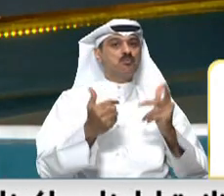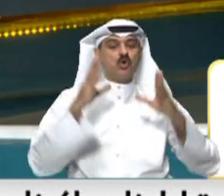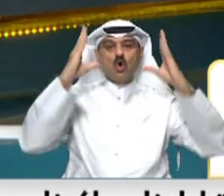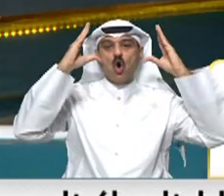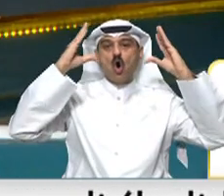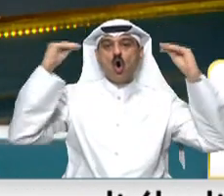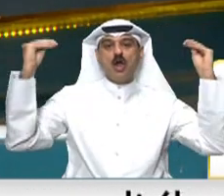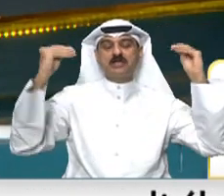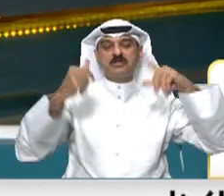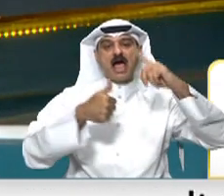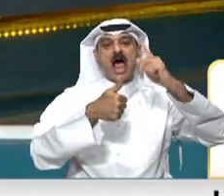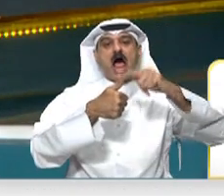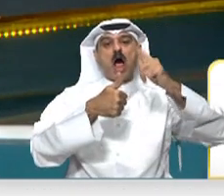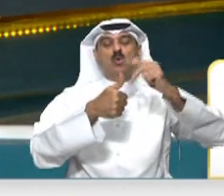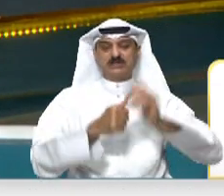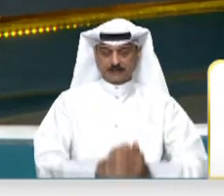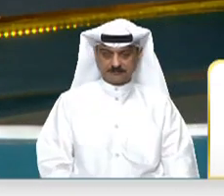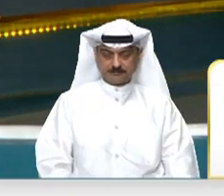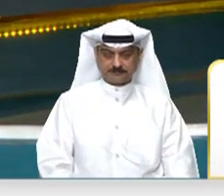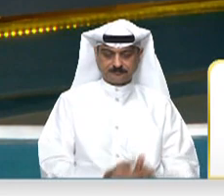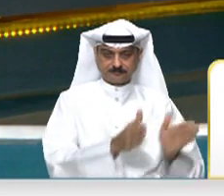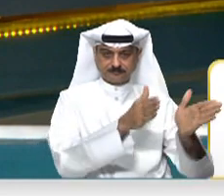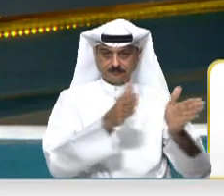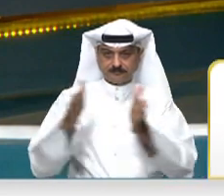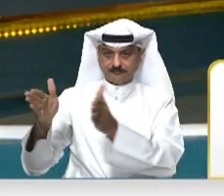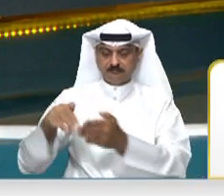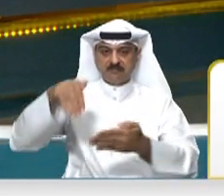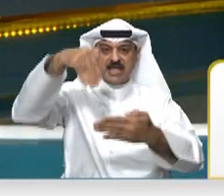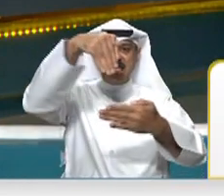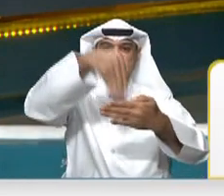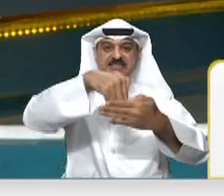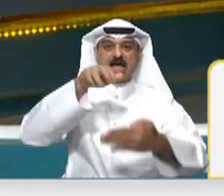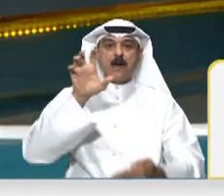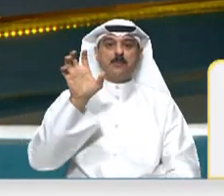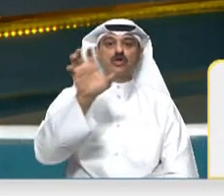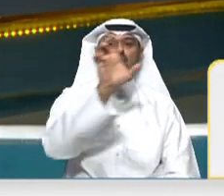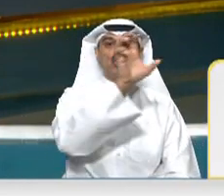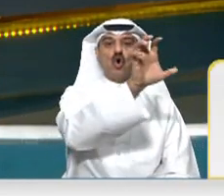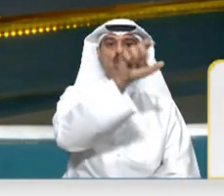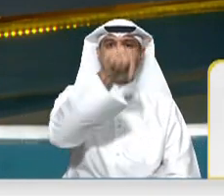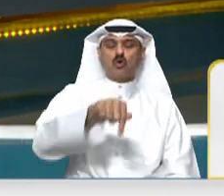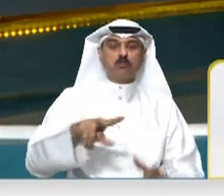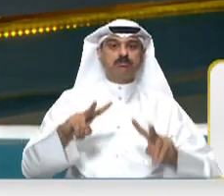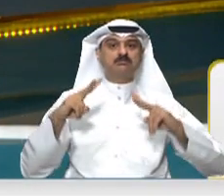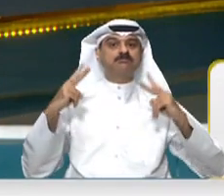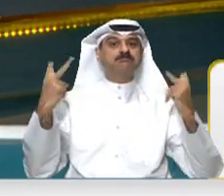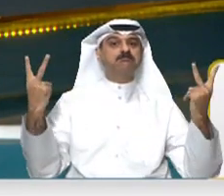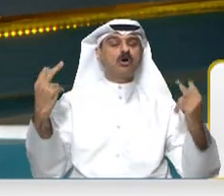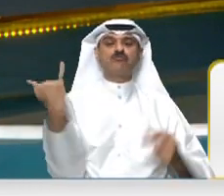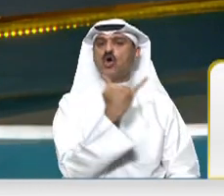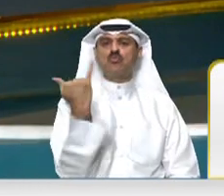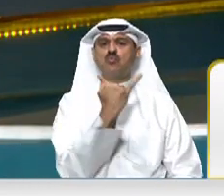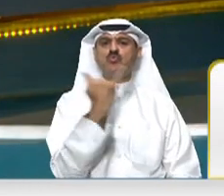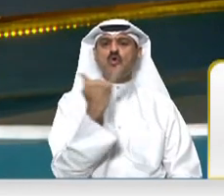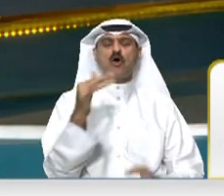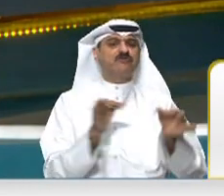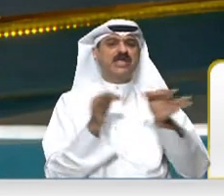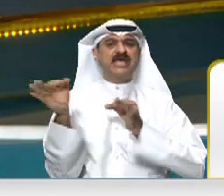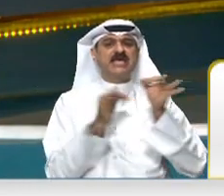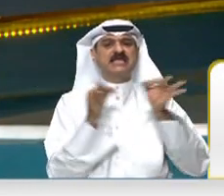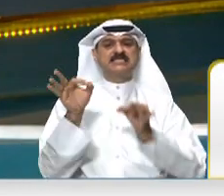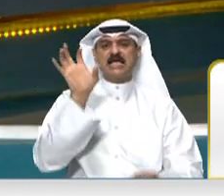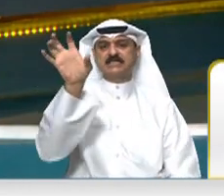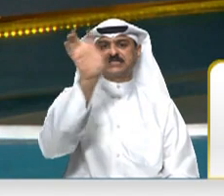في الاتحاد الأوروبي. نعم، وتعد الانتخابات الأوروبية نقطة تحول هامة في التاريخ السياسي للتكتل، إذ